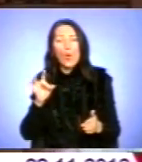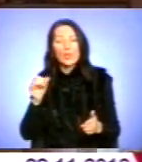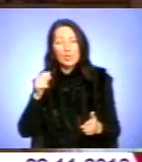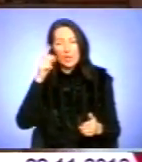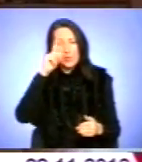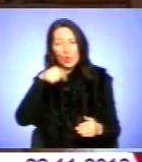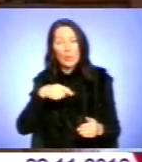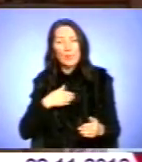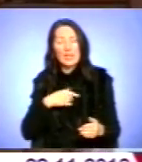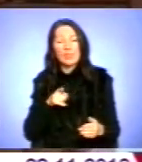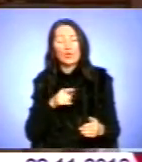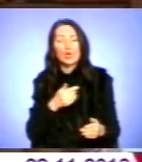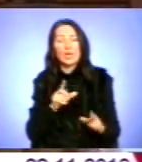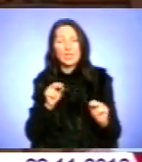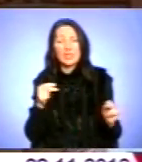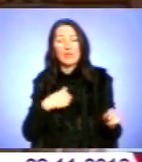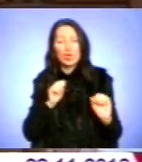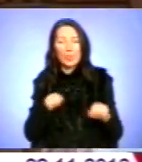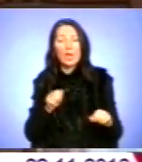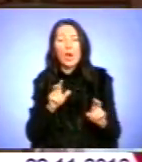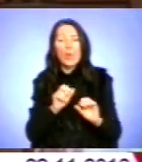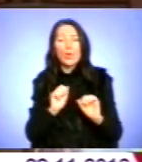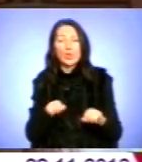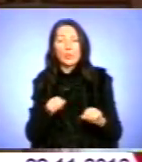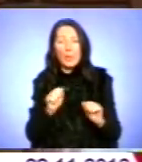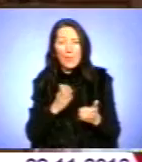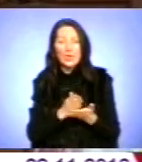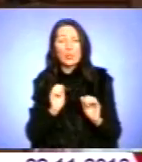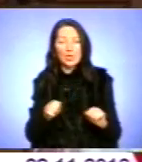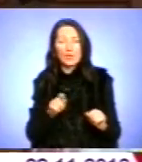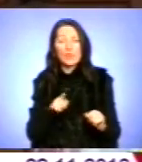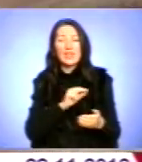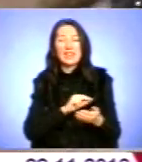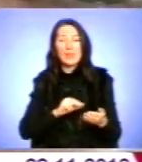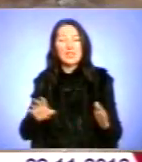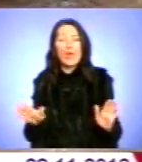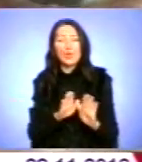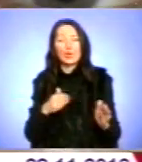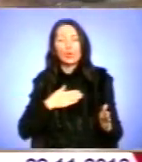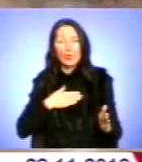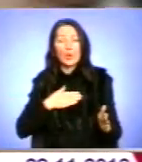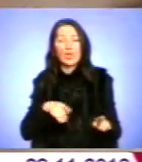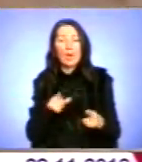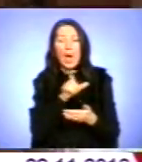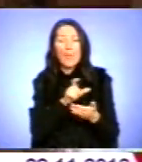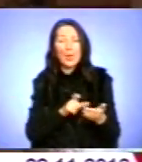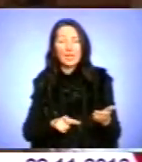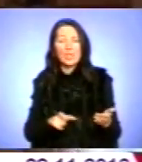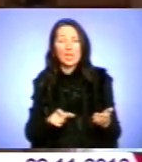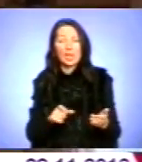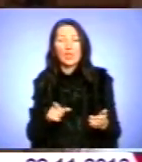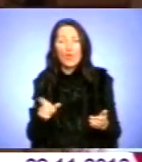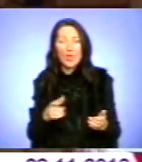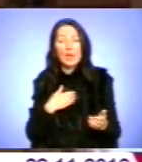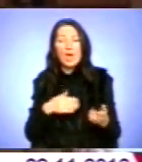я щаслива тим, що мала можливість, що він написав музику до моїх теж поетичних творів. Я рада, власне,